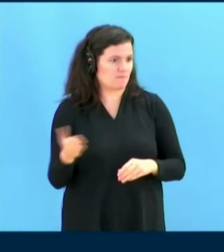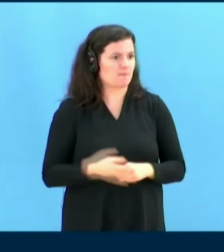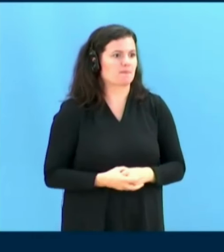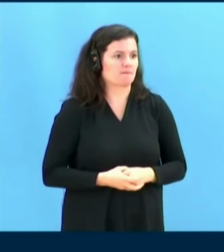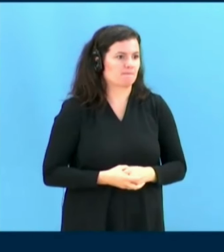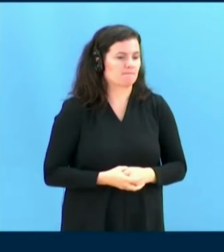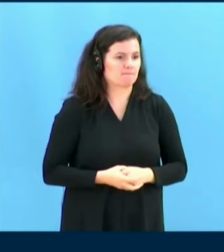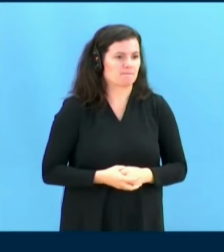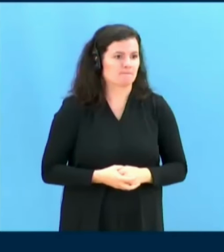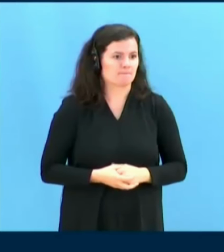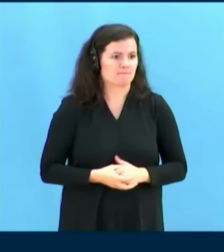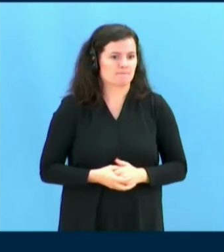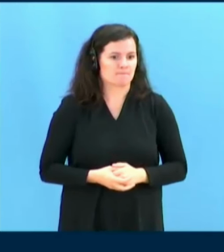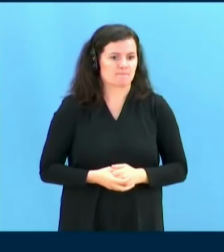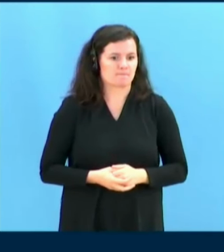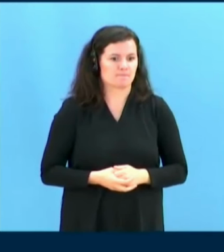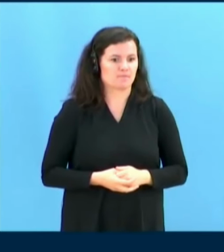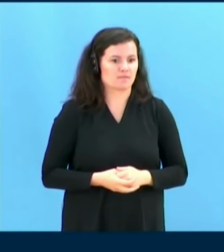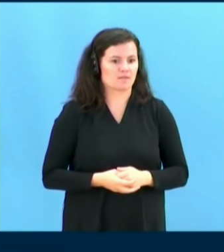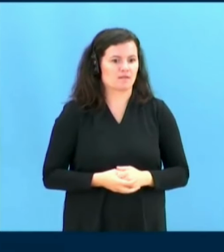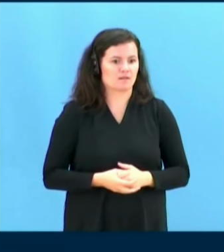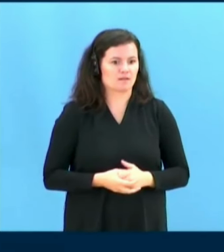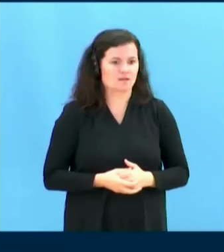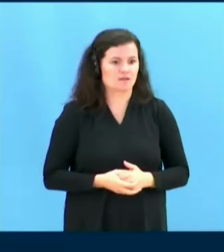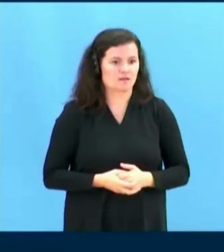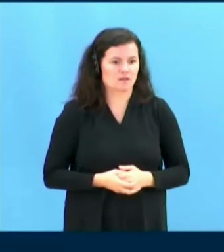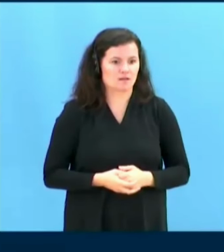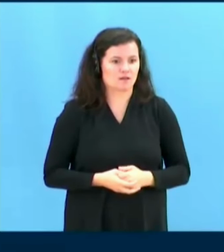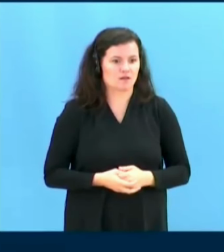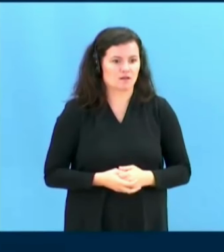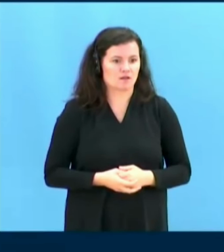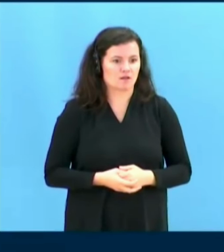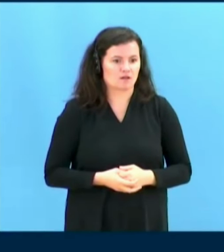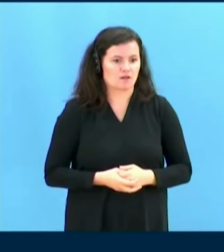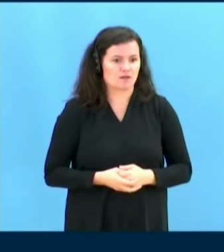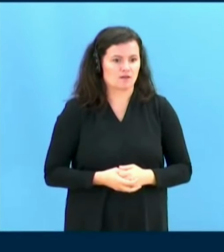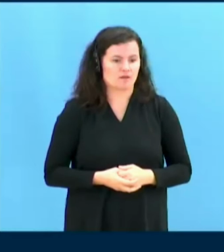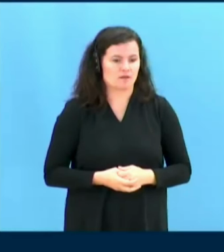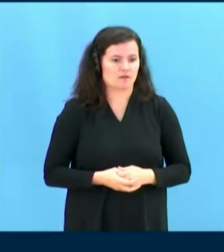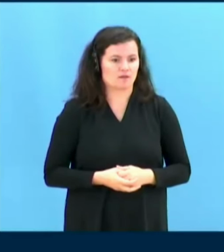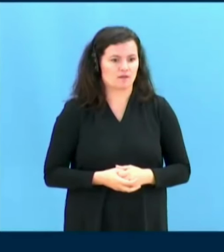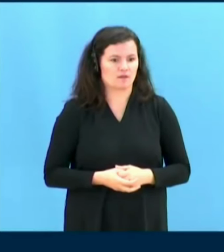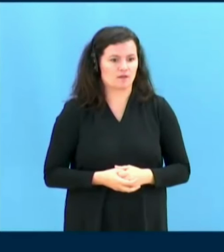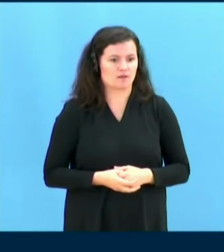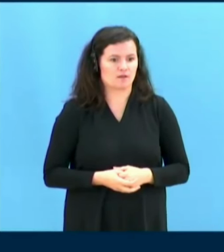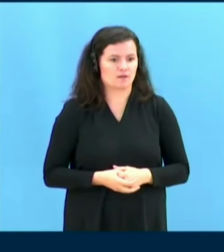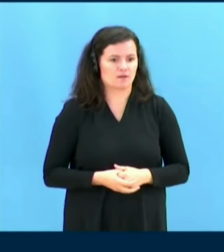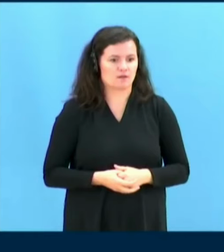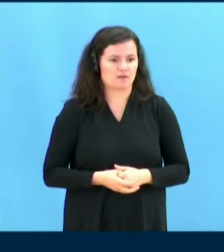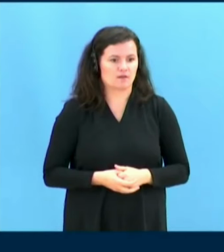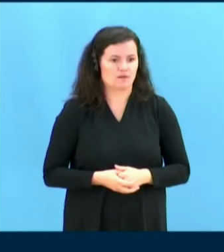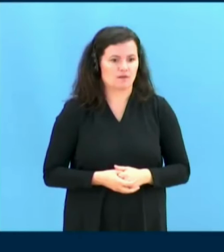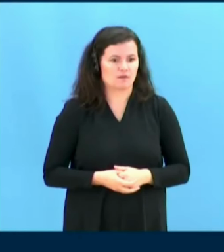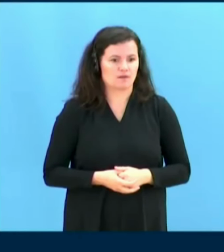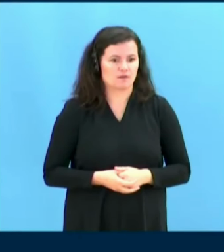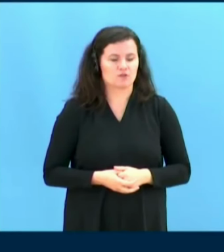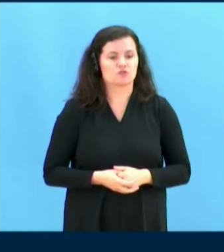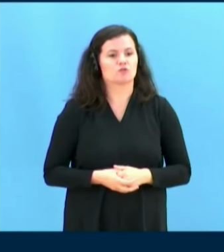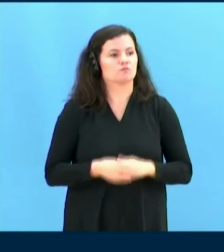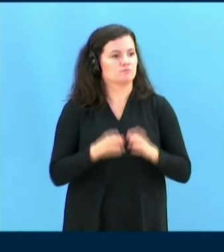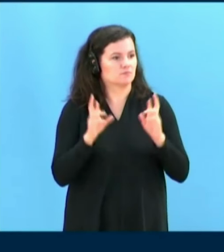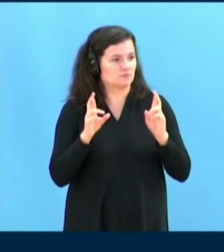участие коренных народов. И будет основываясь на этом, мы хотели бы предложить для включения, не ограничиваясь, конечно, этим,